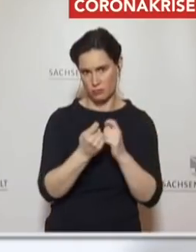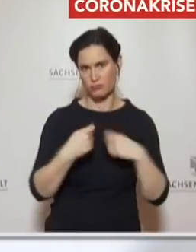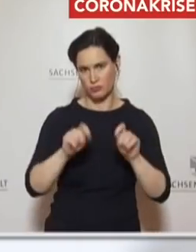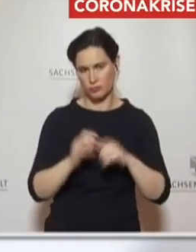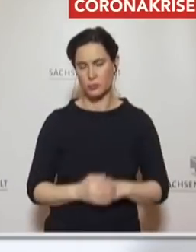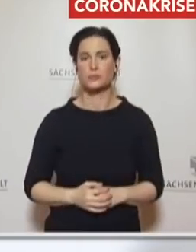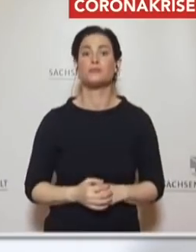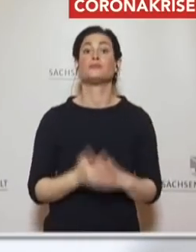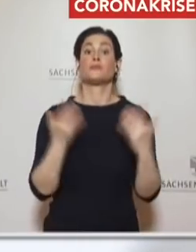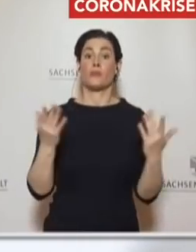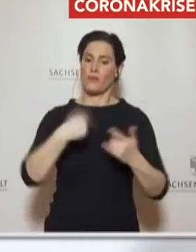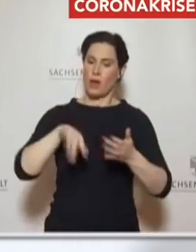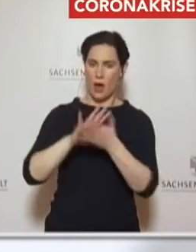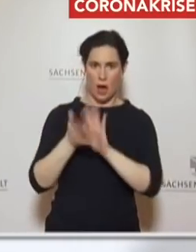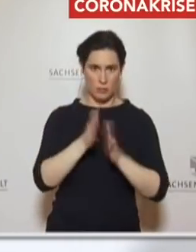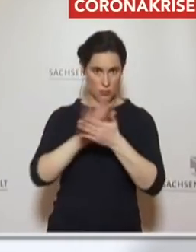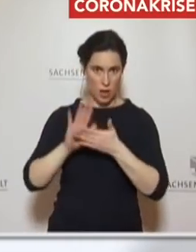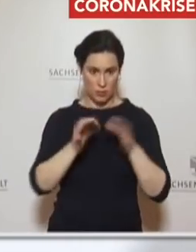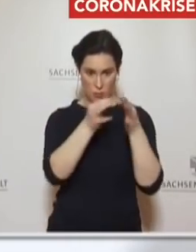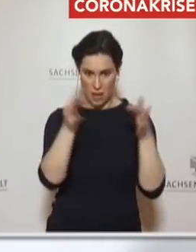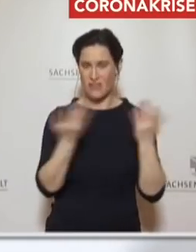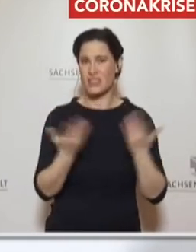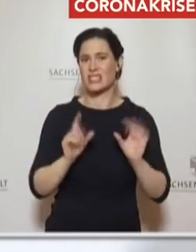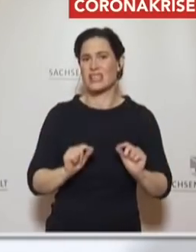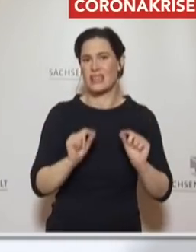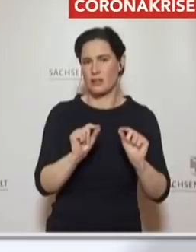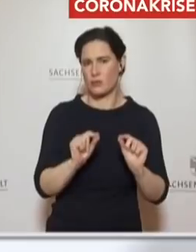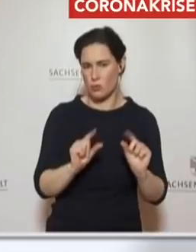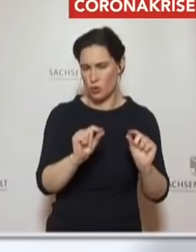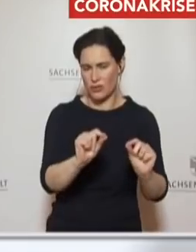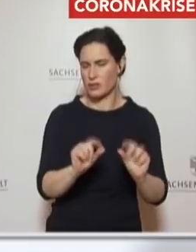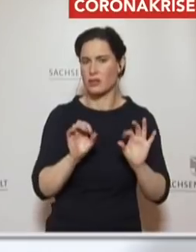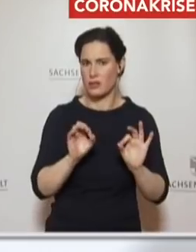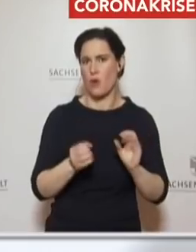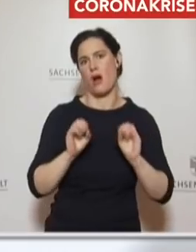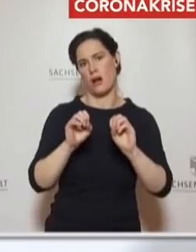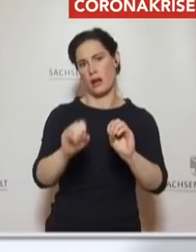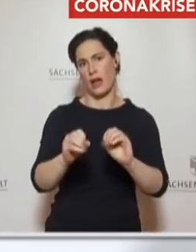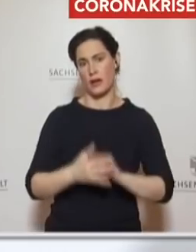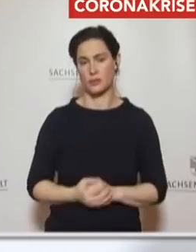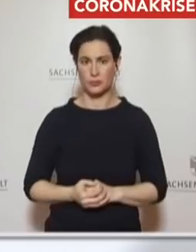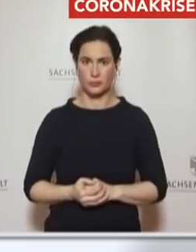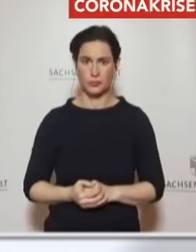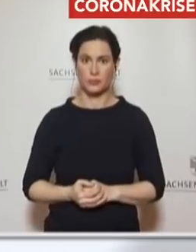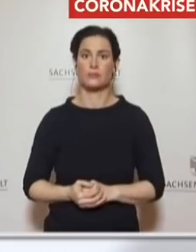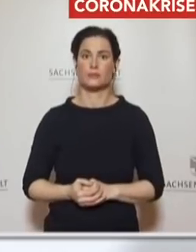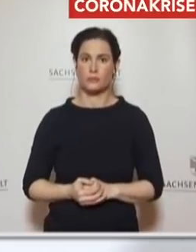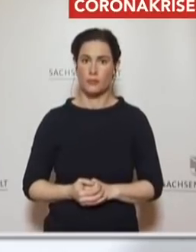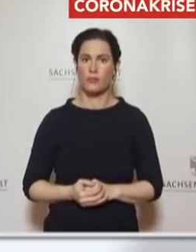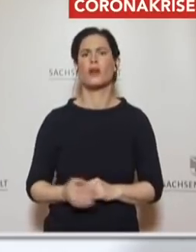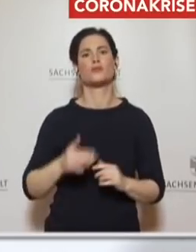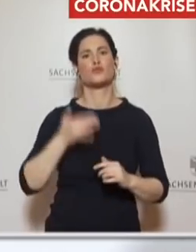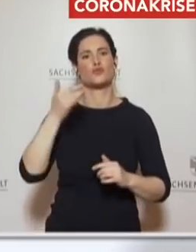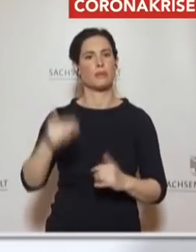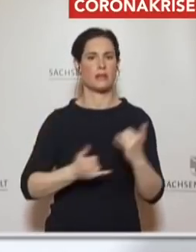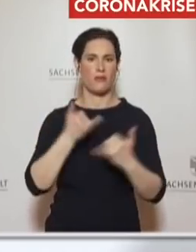hatten wir uns verständigt und was das konkret heißt, möchte ich in einigen Stichworten aufrufen. Frau Grimm-Benne wird